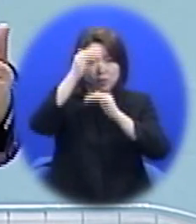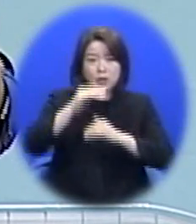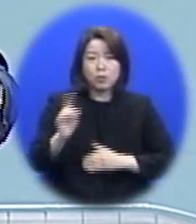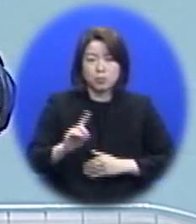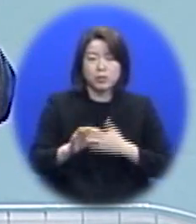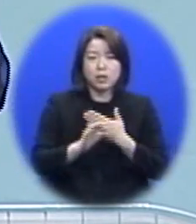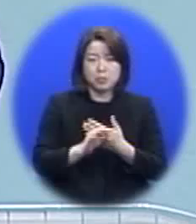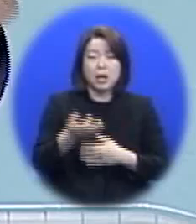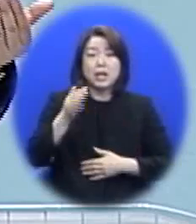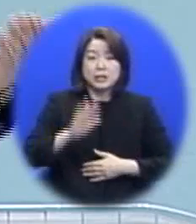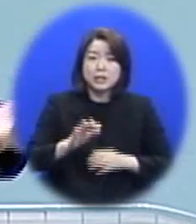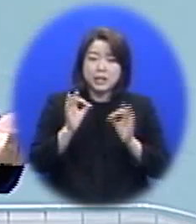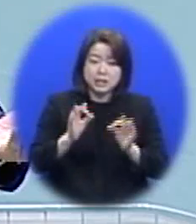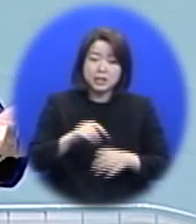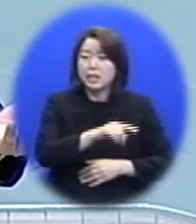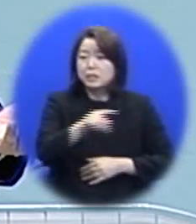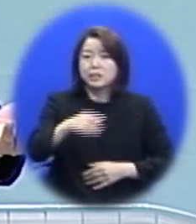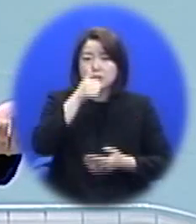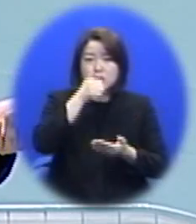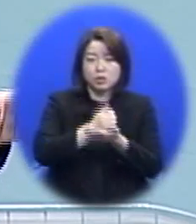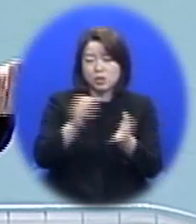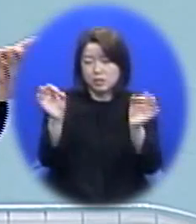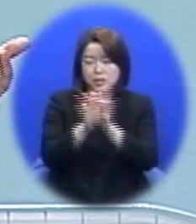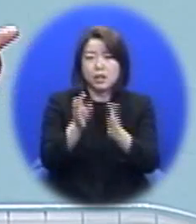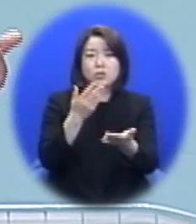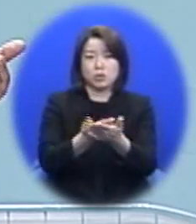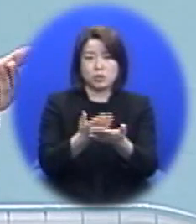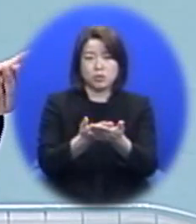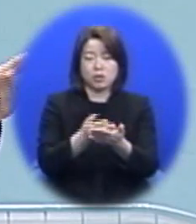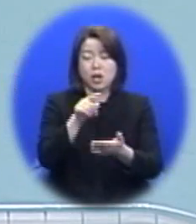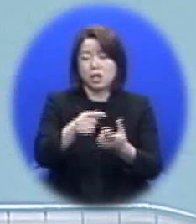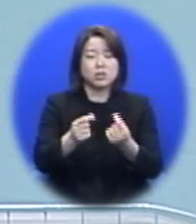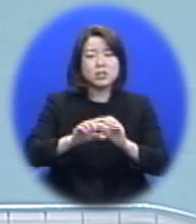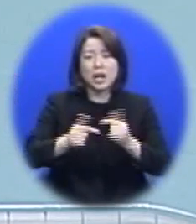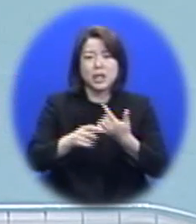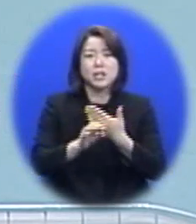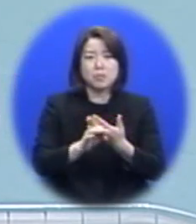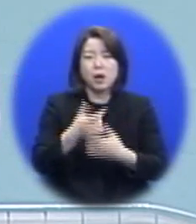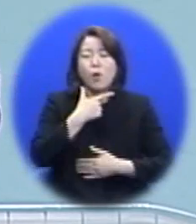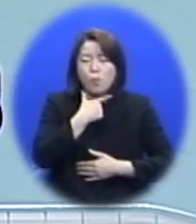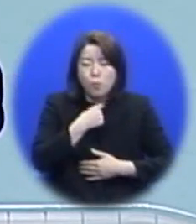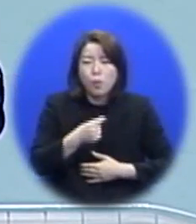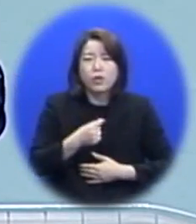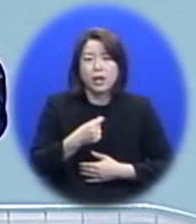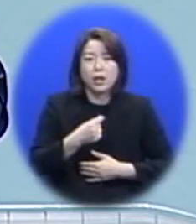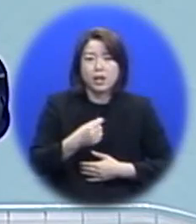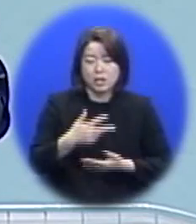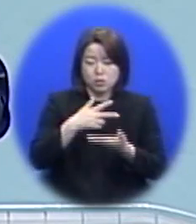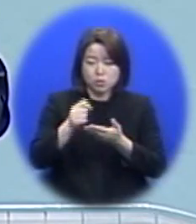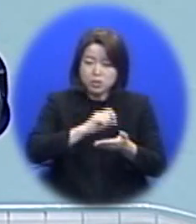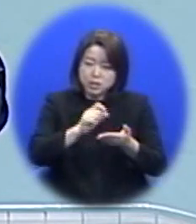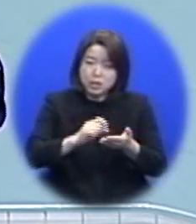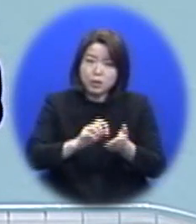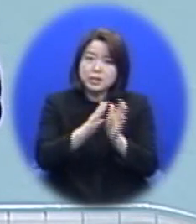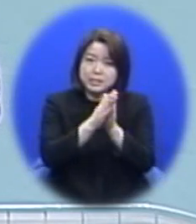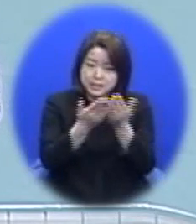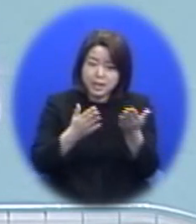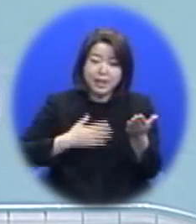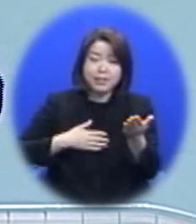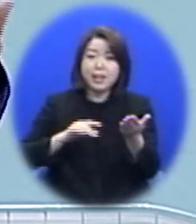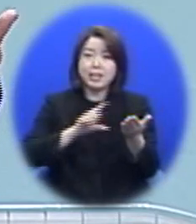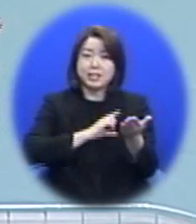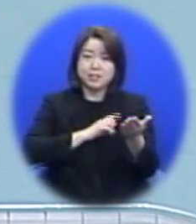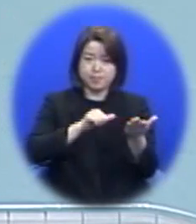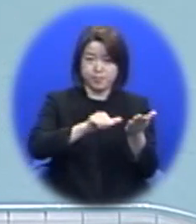그러나 이제 그들의 죄를 사시옵소서. 그렇지 아니하시오면 원하건대 주께서 기록하신 책에서 내